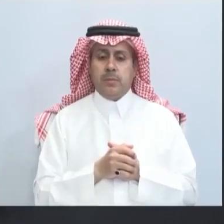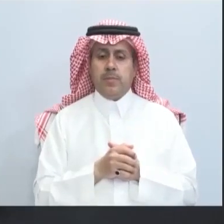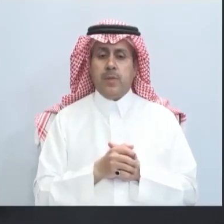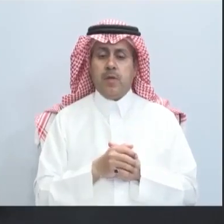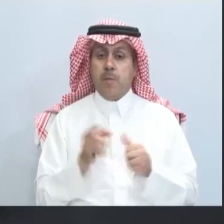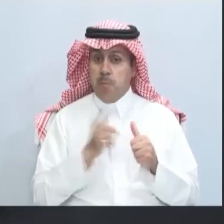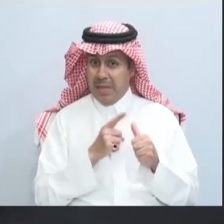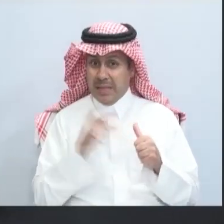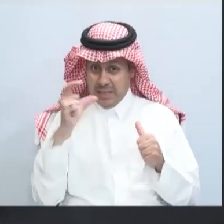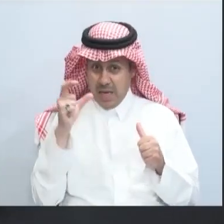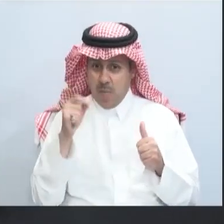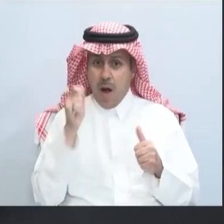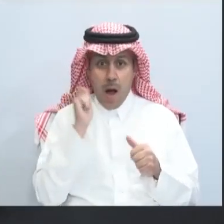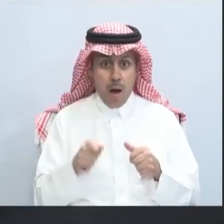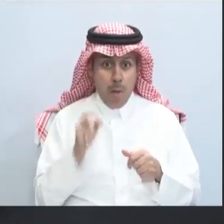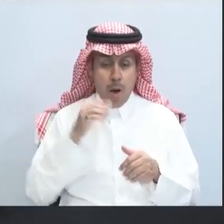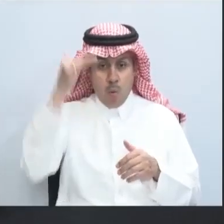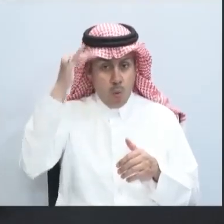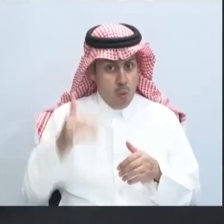الامور من امثله